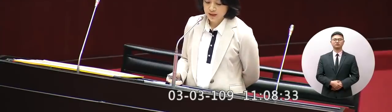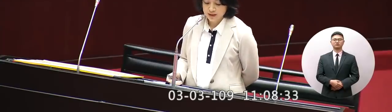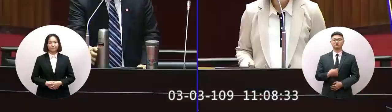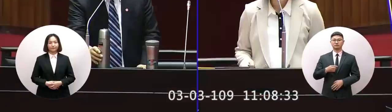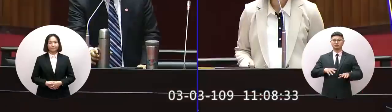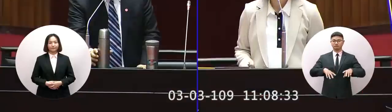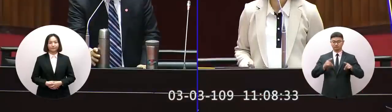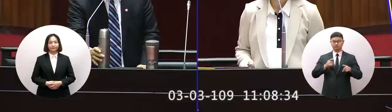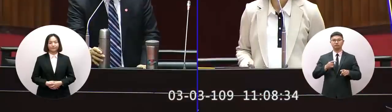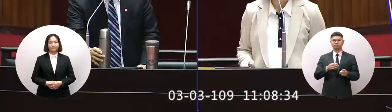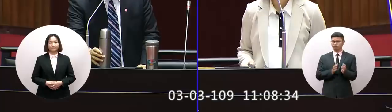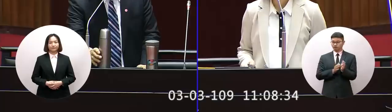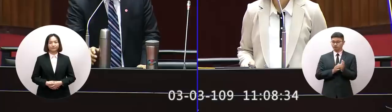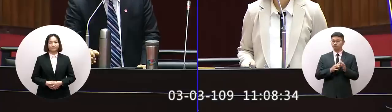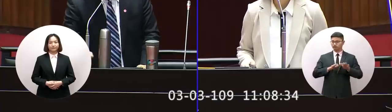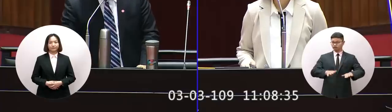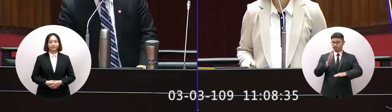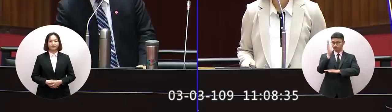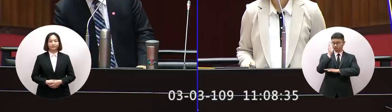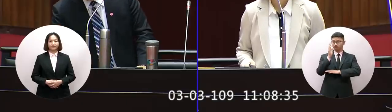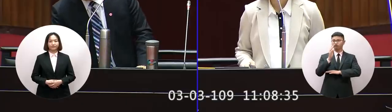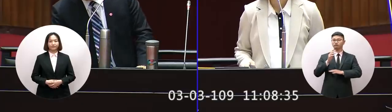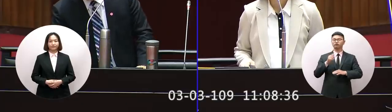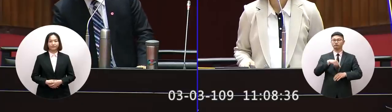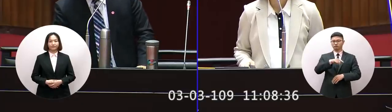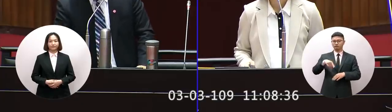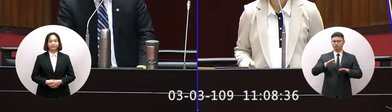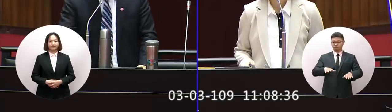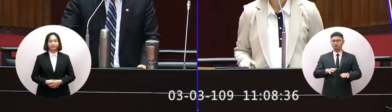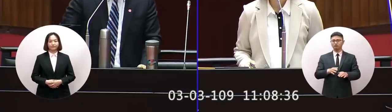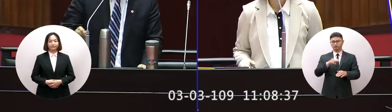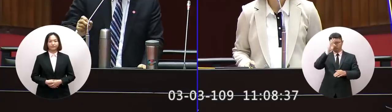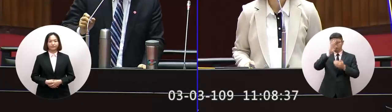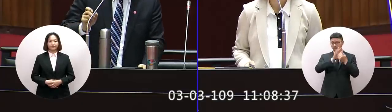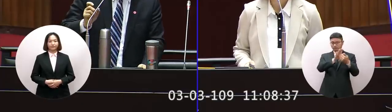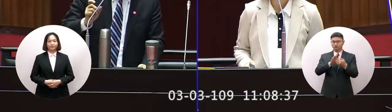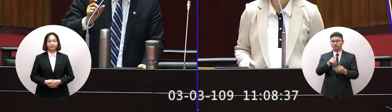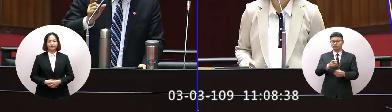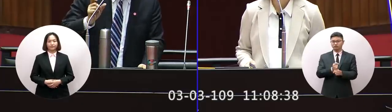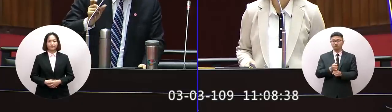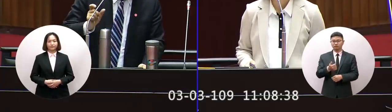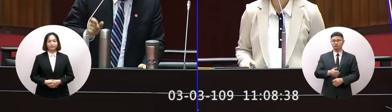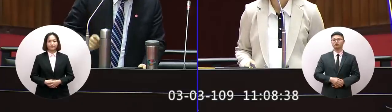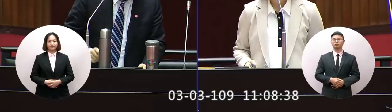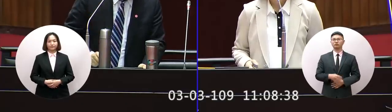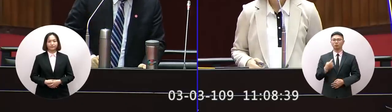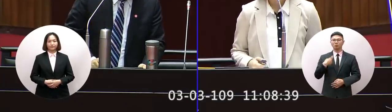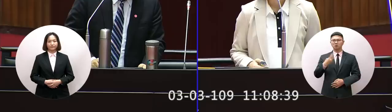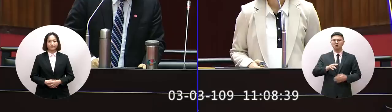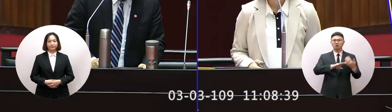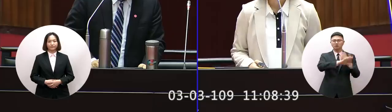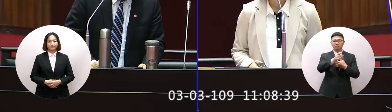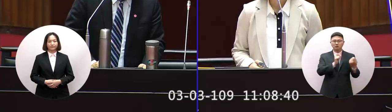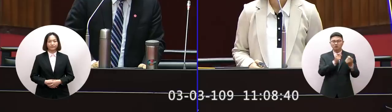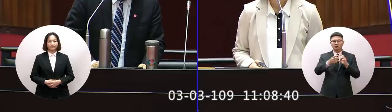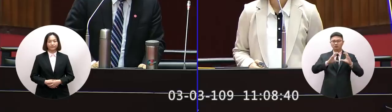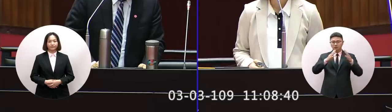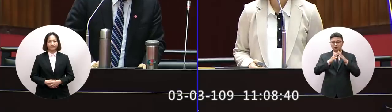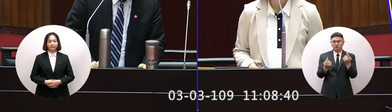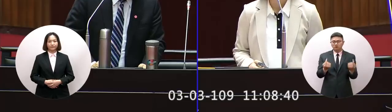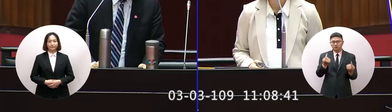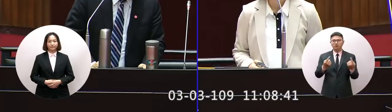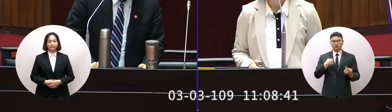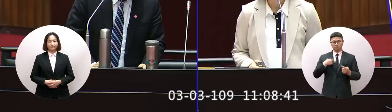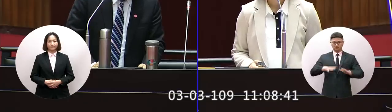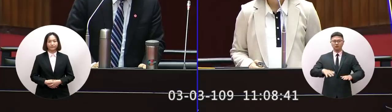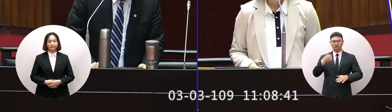首先我们很肯定政府在这次的防疫的措施上的执行，让我们台湾能够虽然是在邻近的国家，但是在目前为止疫情的维持稳定，